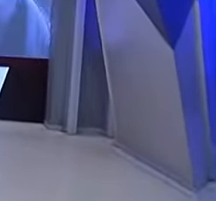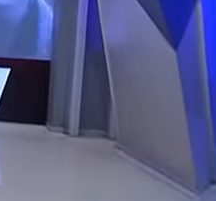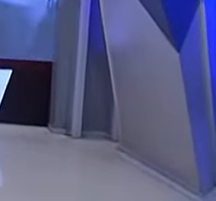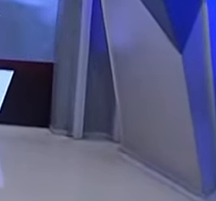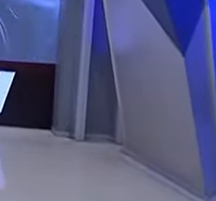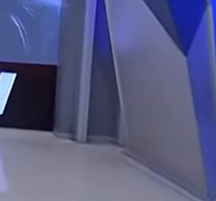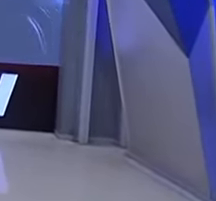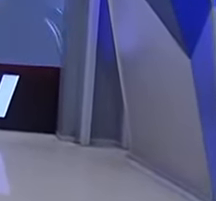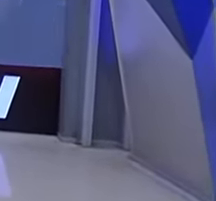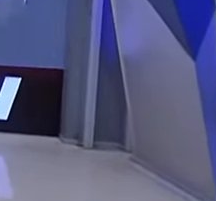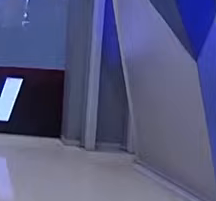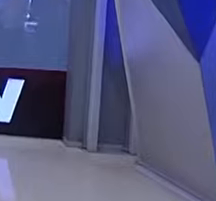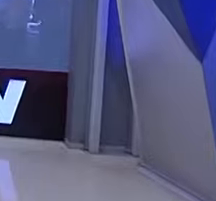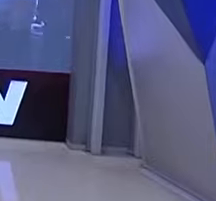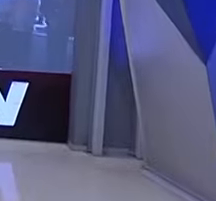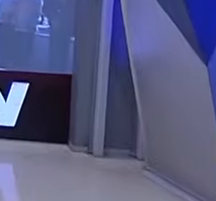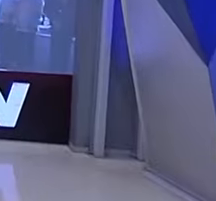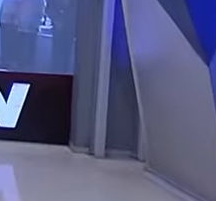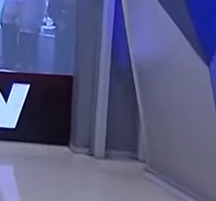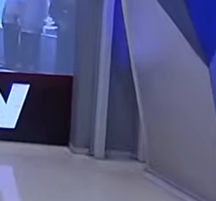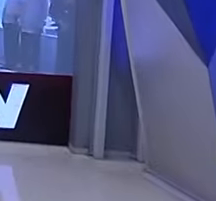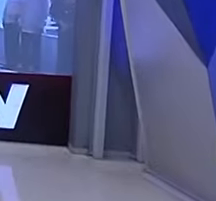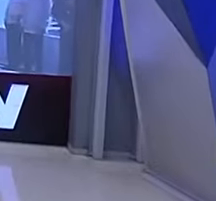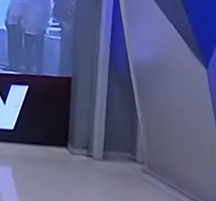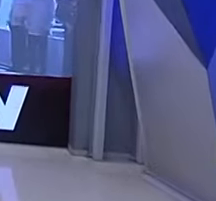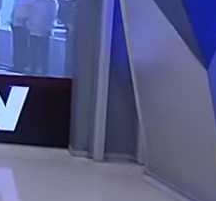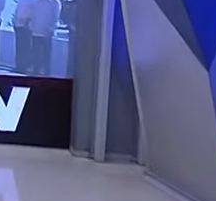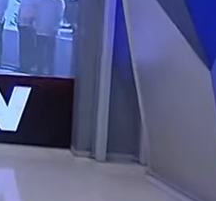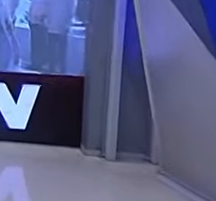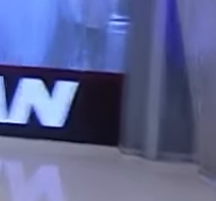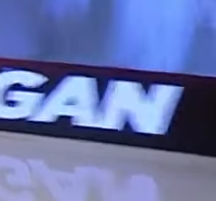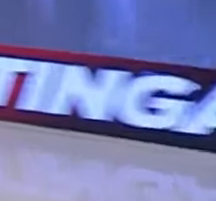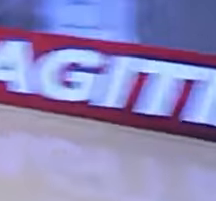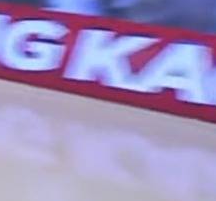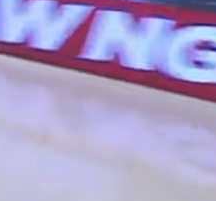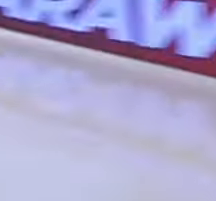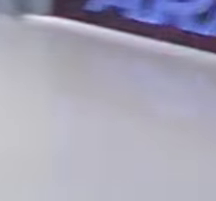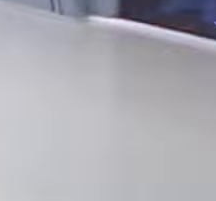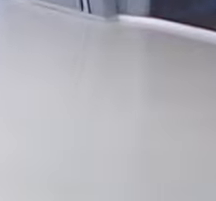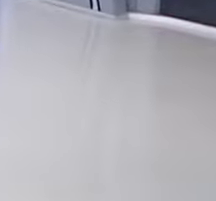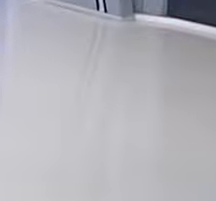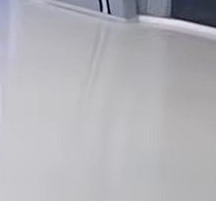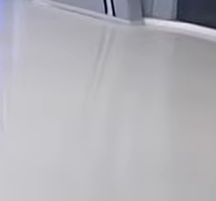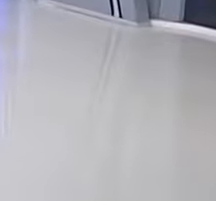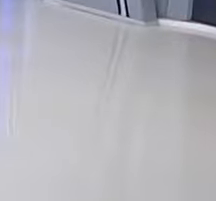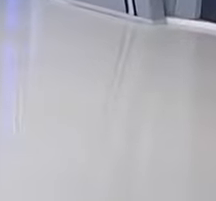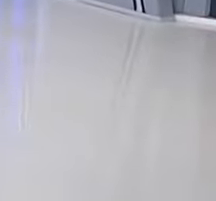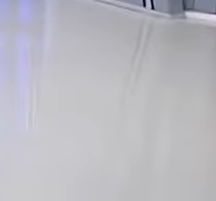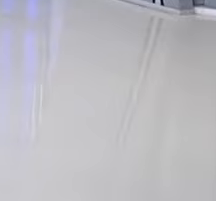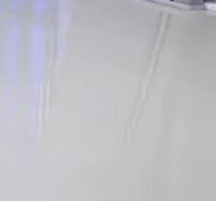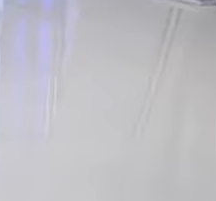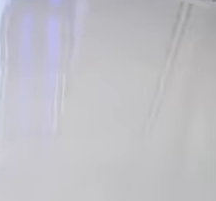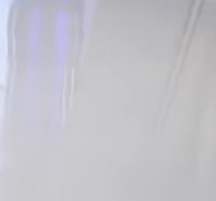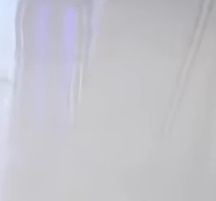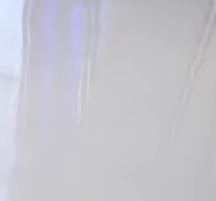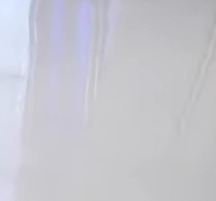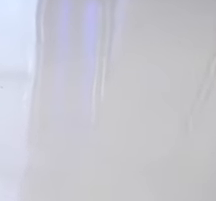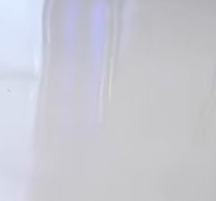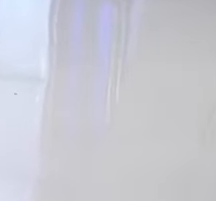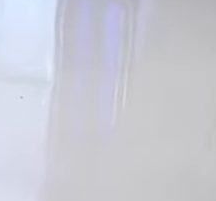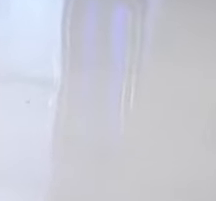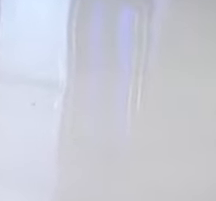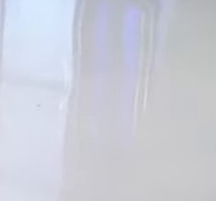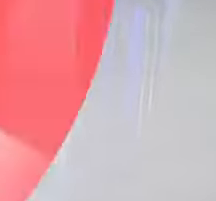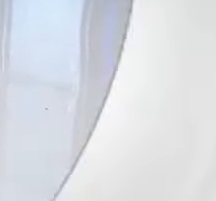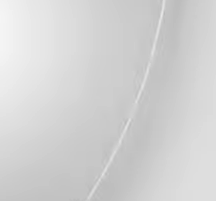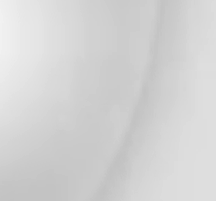ng bansa ngayong araw ng kagitingan. Tuloy-tuloy pa rin ang mga balita sa pagbabalik